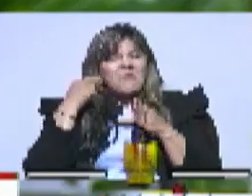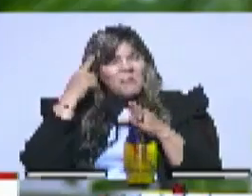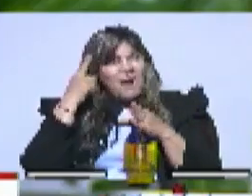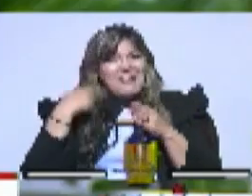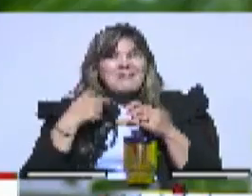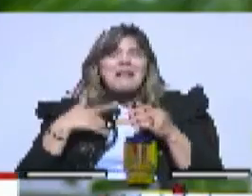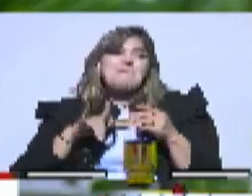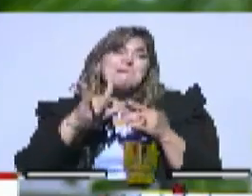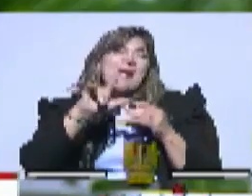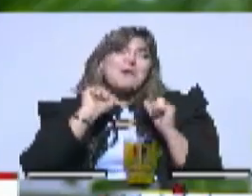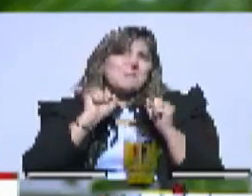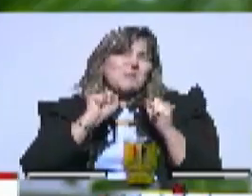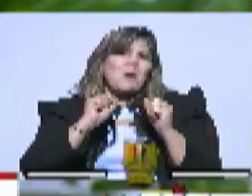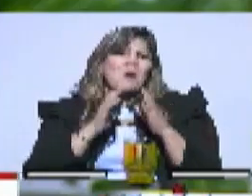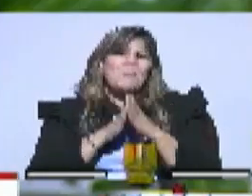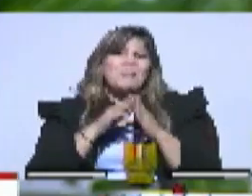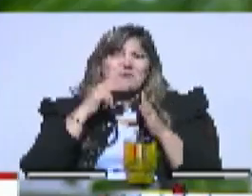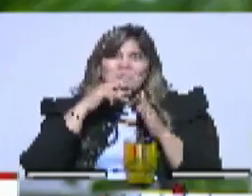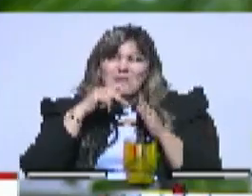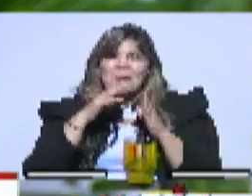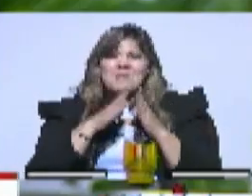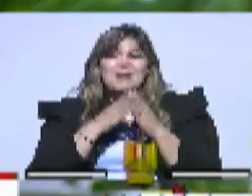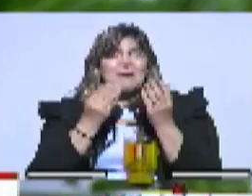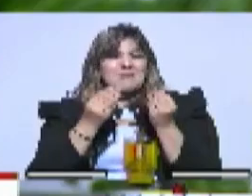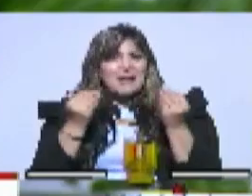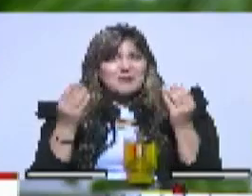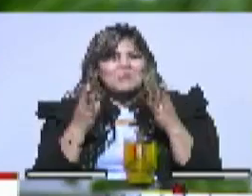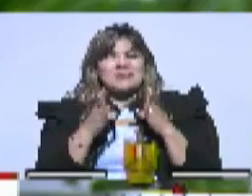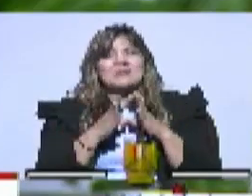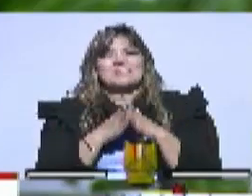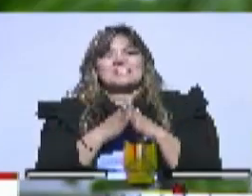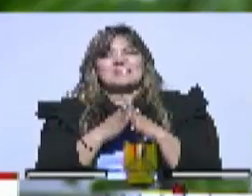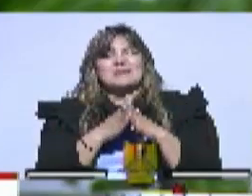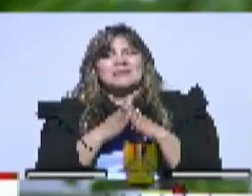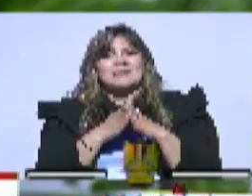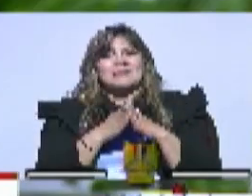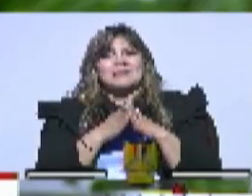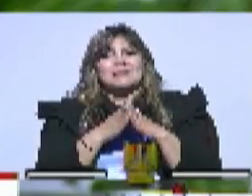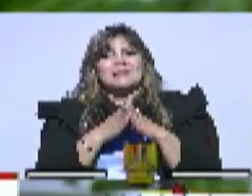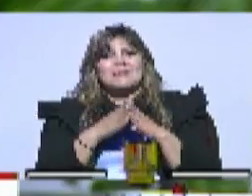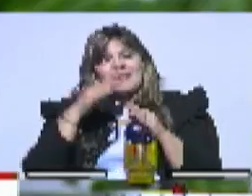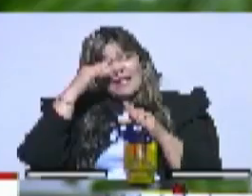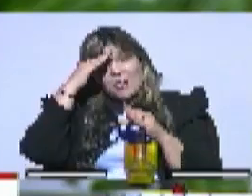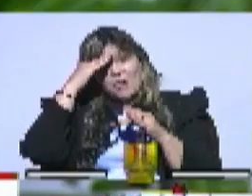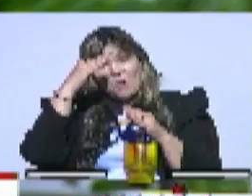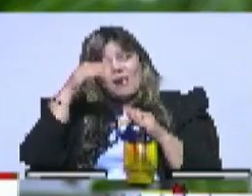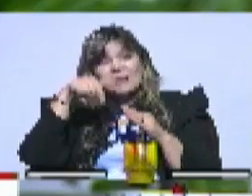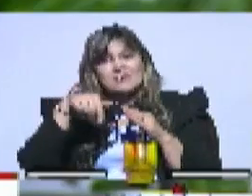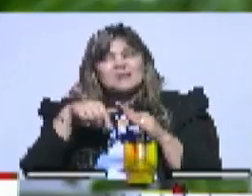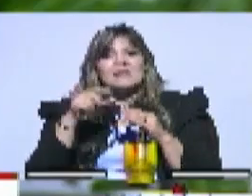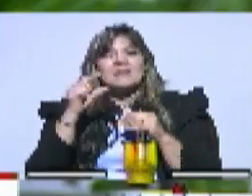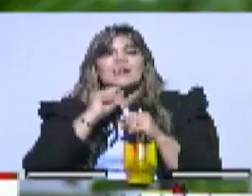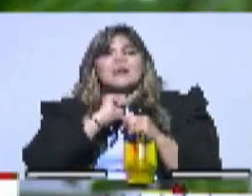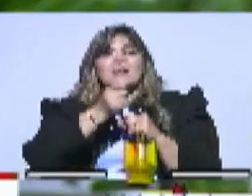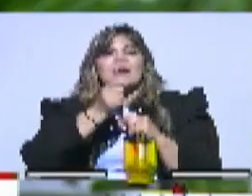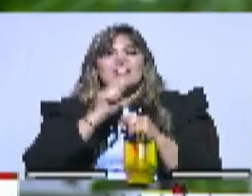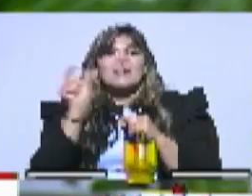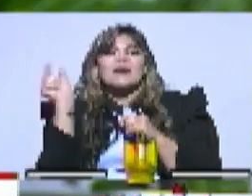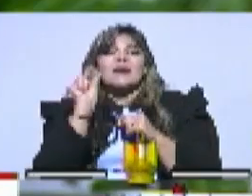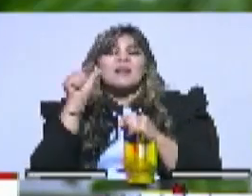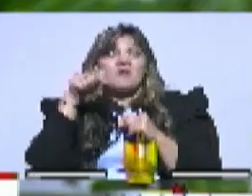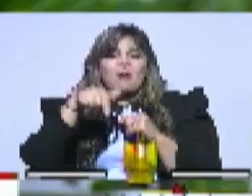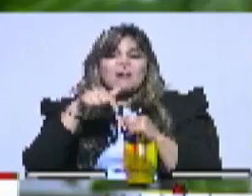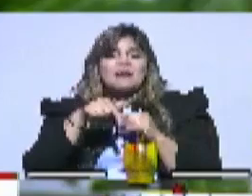له وعارف أن أنا بتكلم عنه في محافل كثيرة بكل الخير، أحيي هذه القناة اللي وجبت